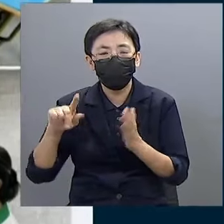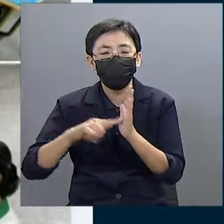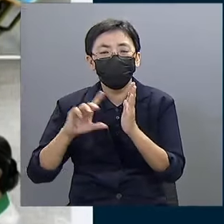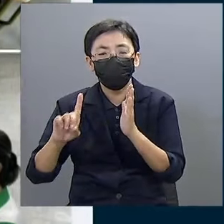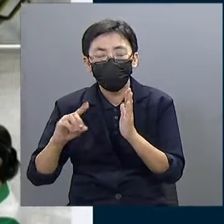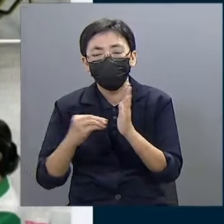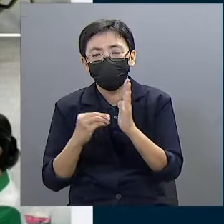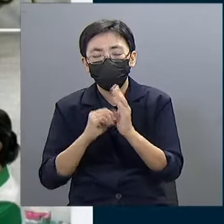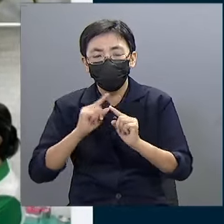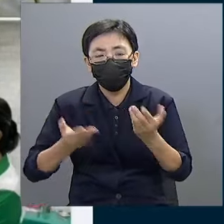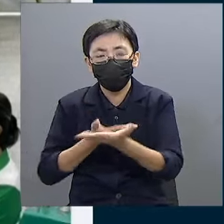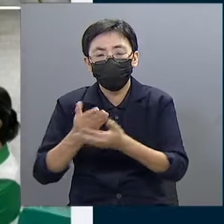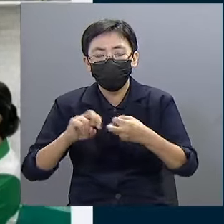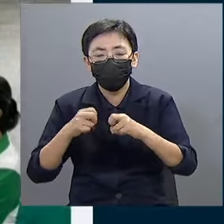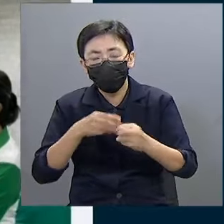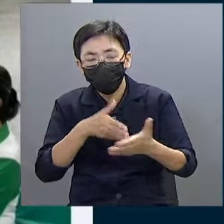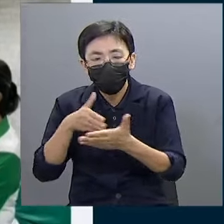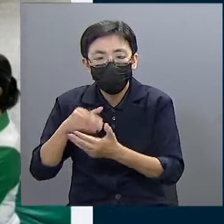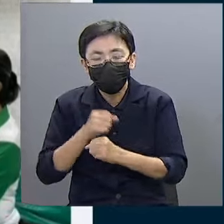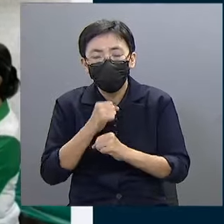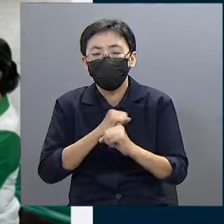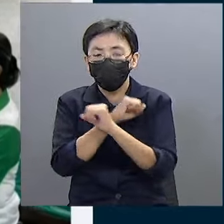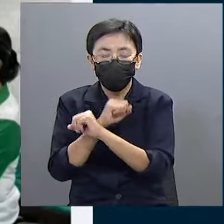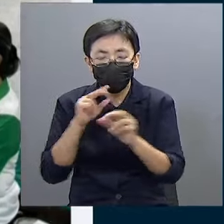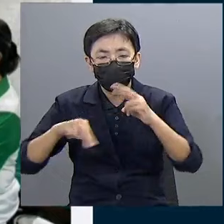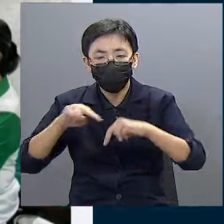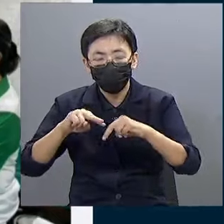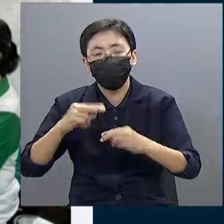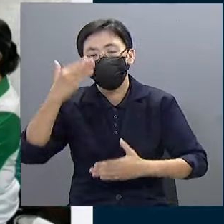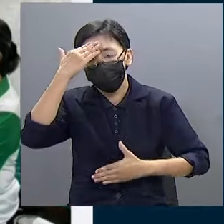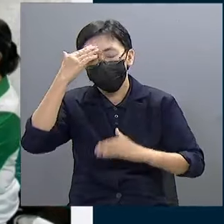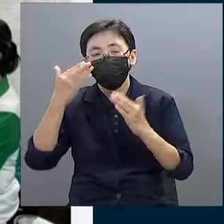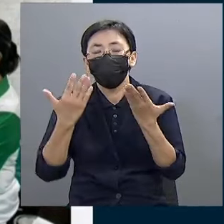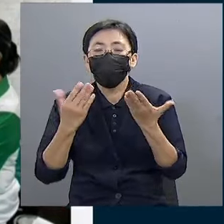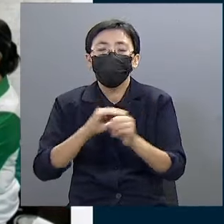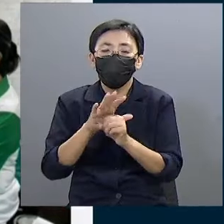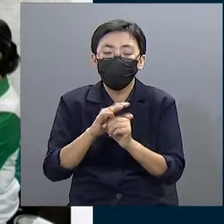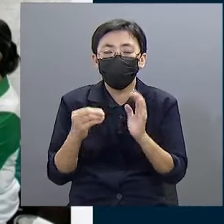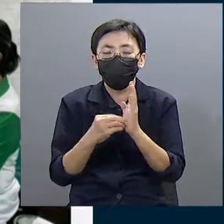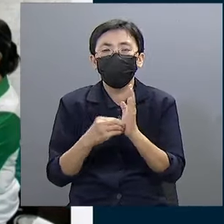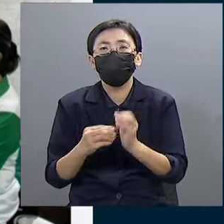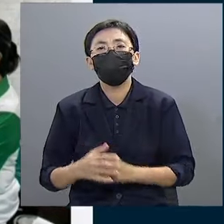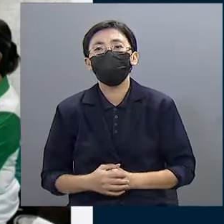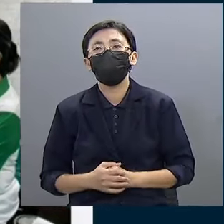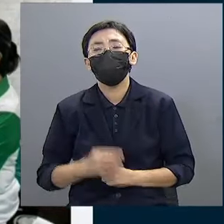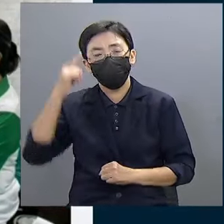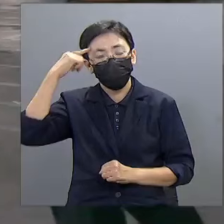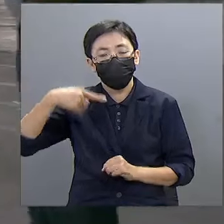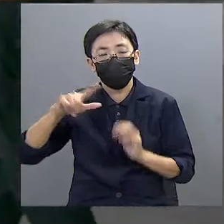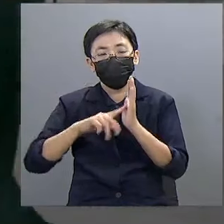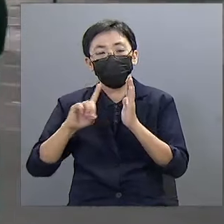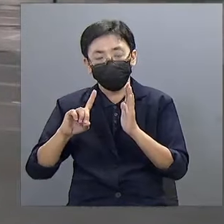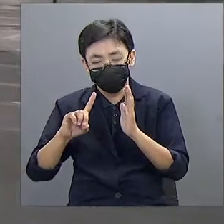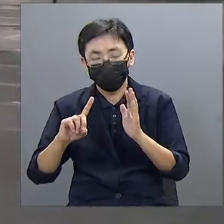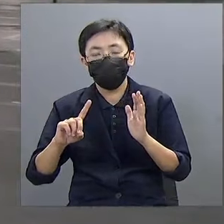ปัญหาหรืออุปสรรคในการดำเนินการป้องกันและควบคุมโรคโควิชในกรุงเทพฯค่ะถ้าพ่อปลัดจะเป็นคนประชุมด้วยตัวนี้หรือ